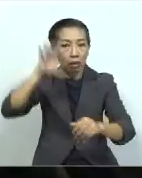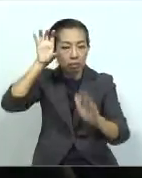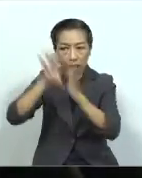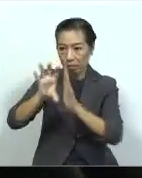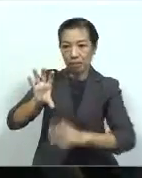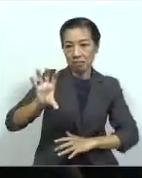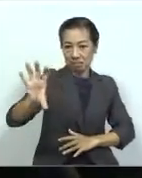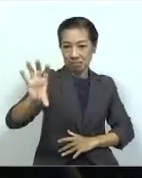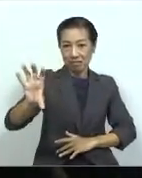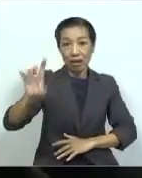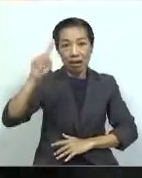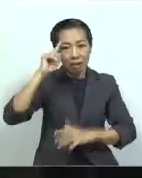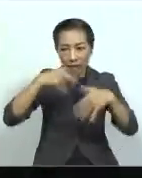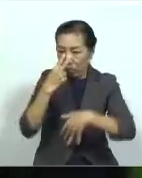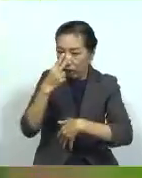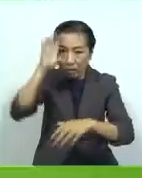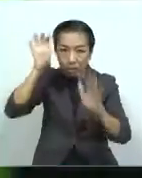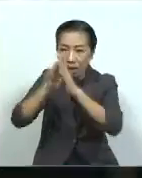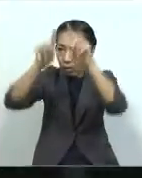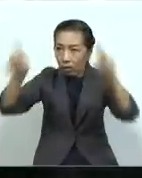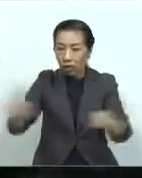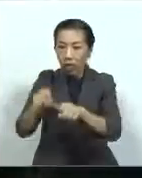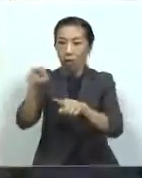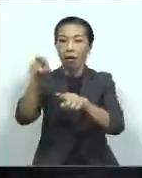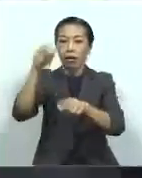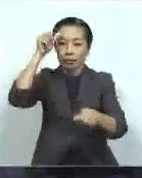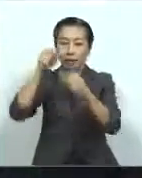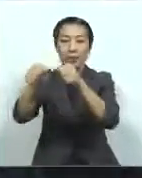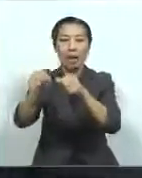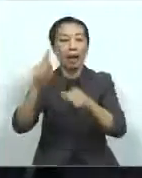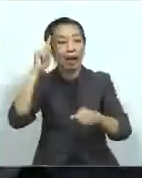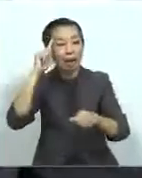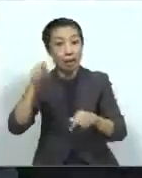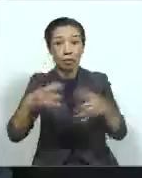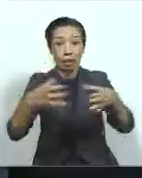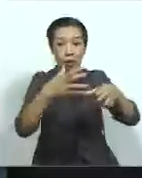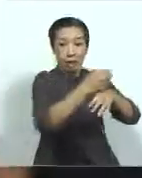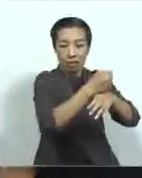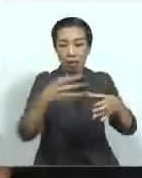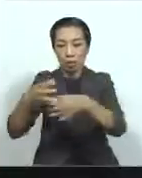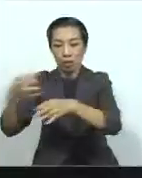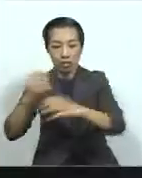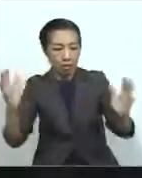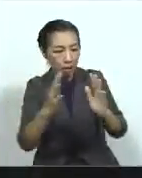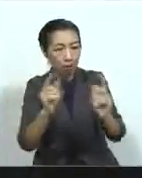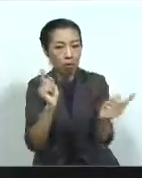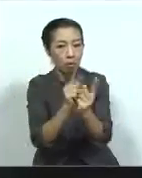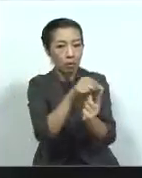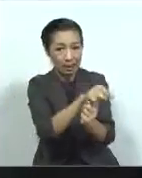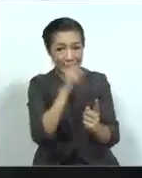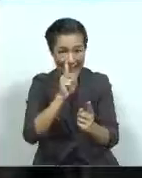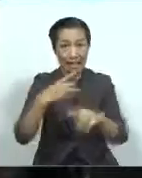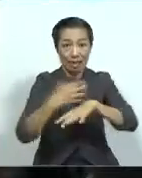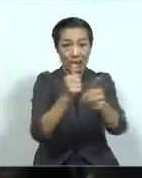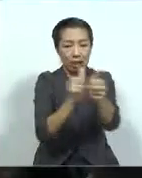ำลังตัดสินใจอยู่แล้วก็ถือว่าเห็นภาพบรรยากาศของพรรคการเมืองเวลามาทักทายกันเจอกันเนี่ยเราจะรู้สึกว่าถึงแม้ว่าจะเป็นคู่แข่งท